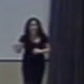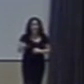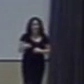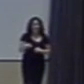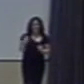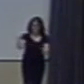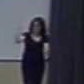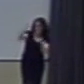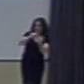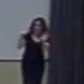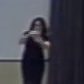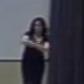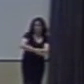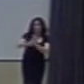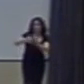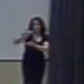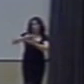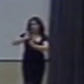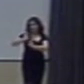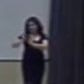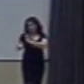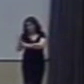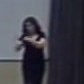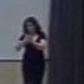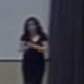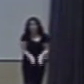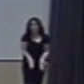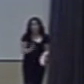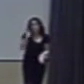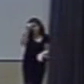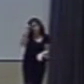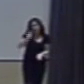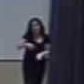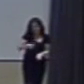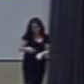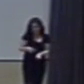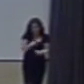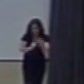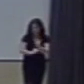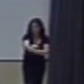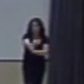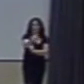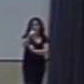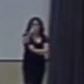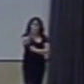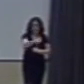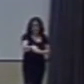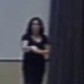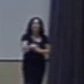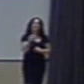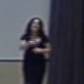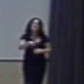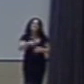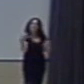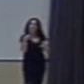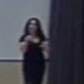en la història del periodisme i vull pensar que seguiran existint en el futur, però editors que siguin